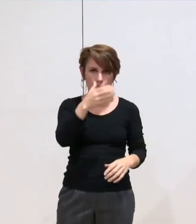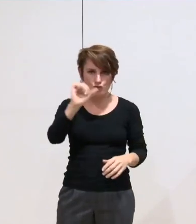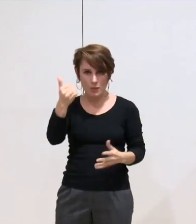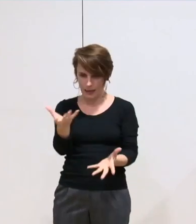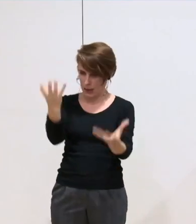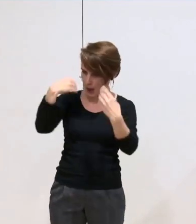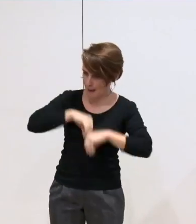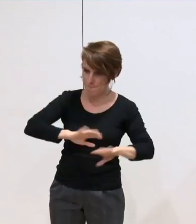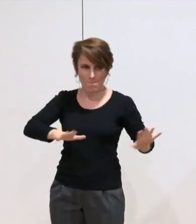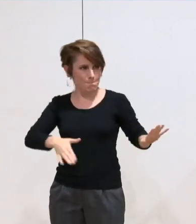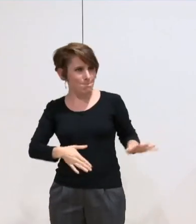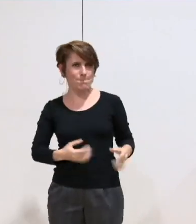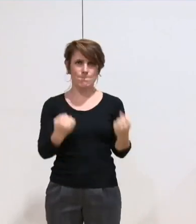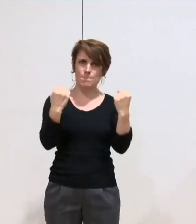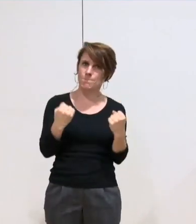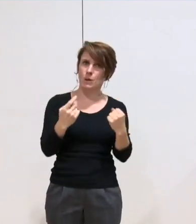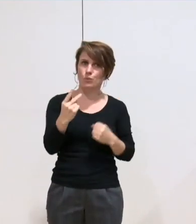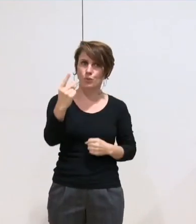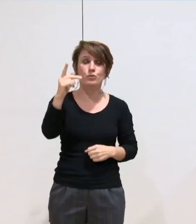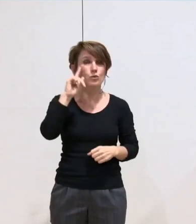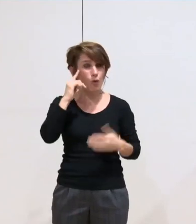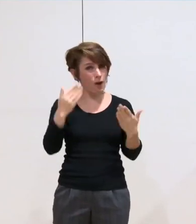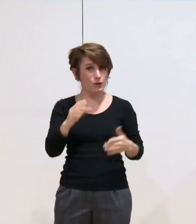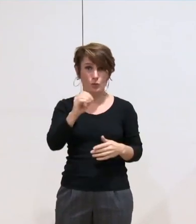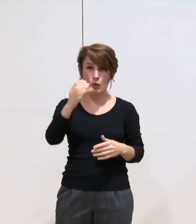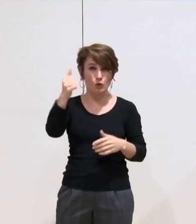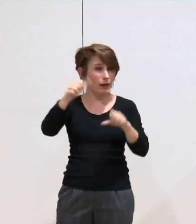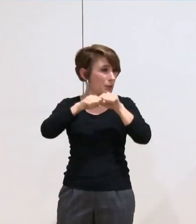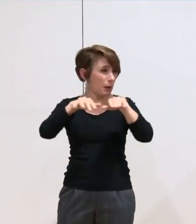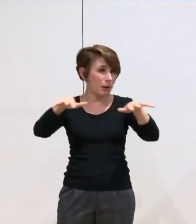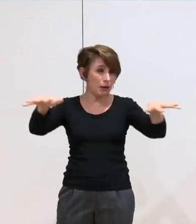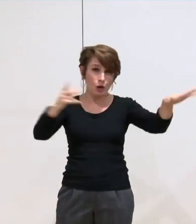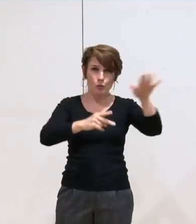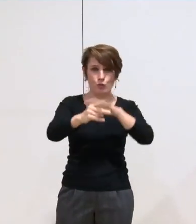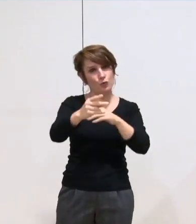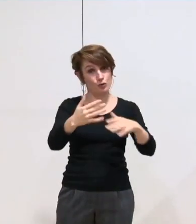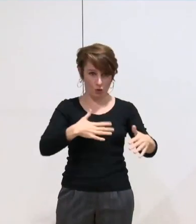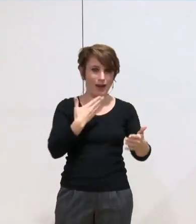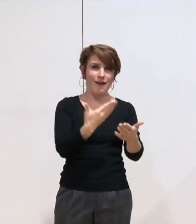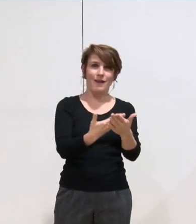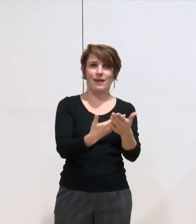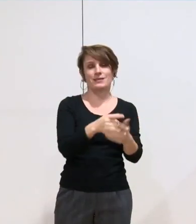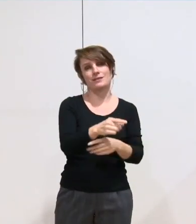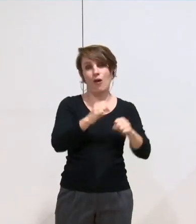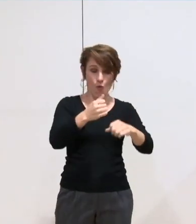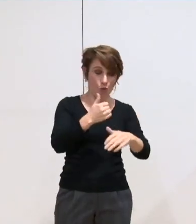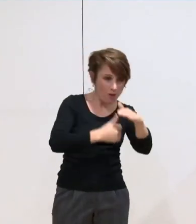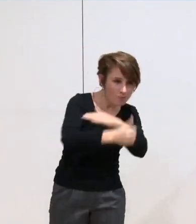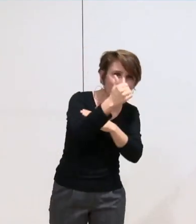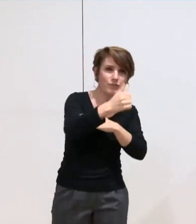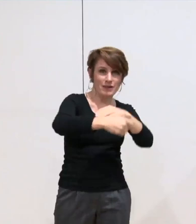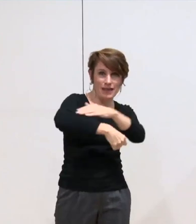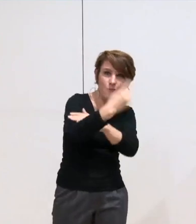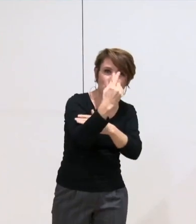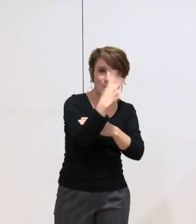monde où le numérique prend de plus en plus de place, ce sont des facteurs d'émancipation des citoyens, des habitants et bien évidemment des agents de la ville